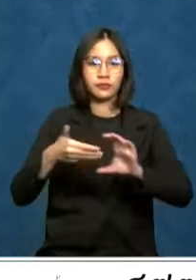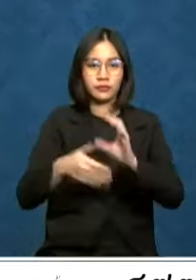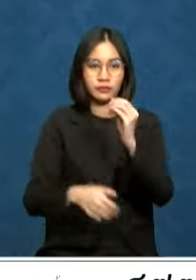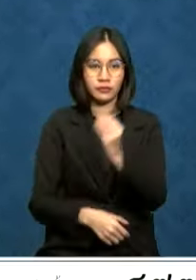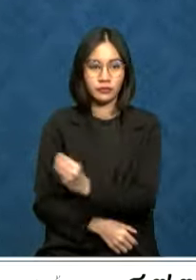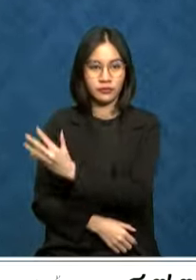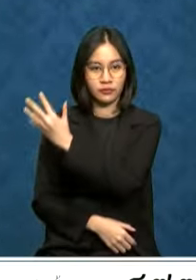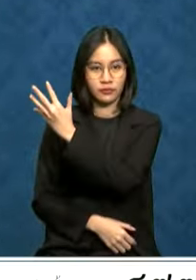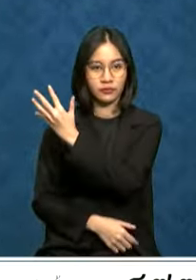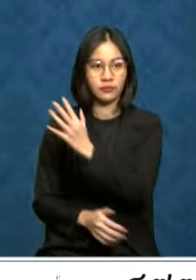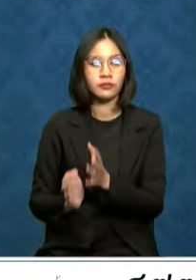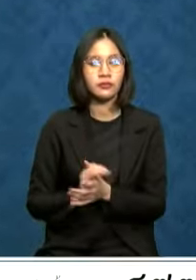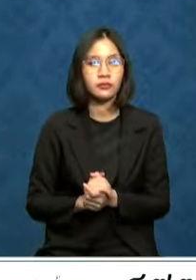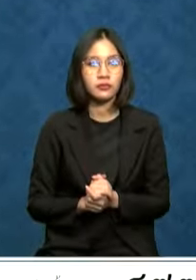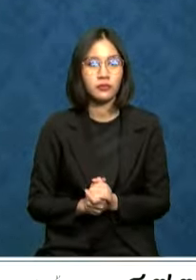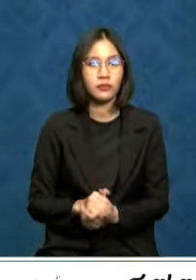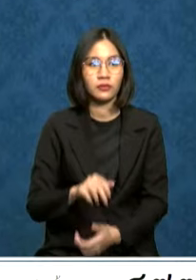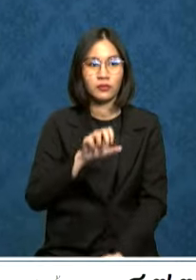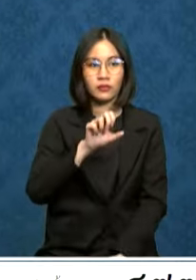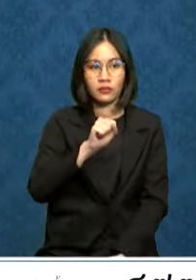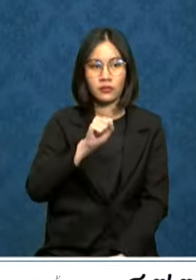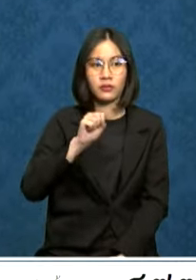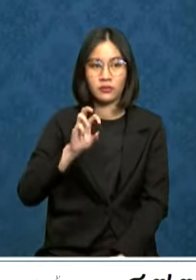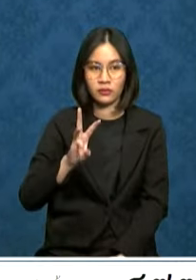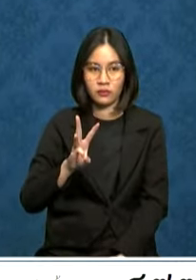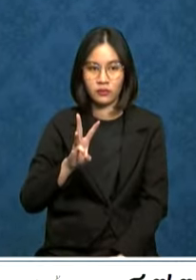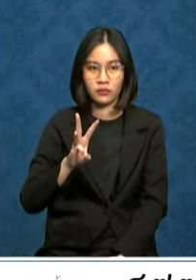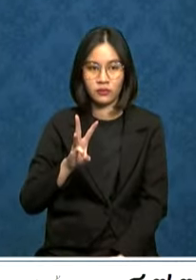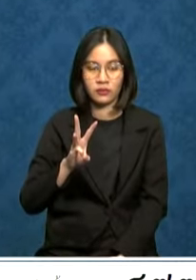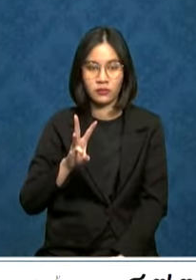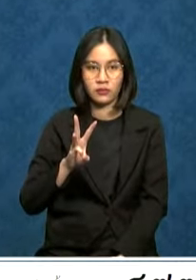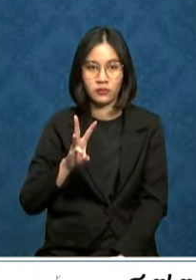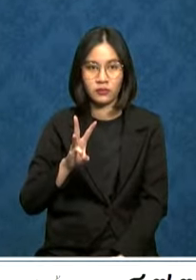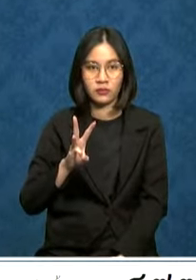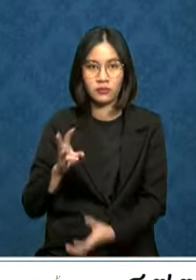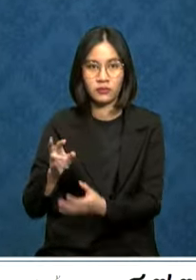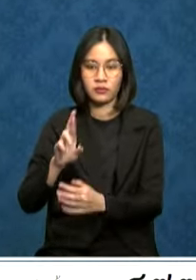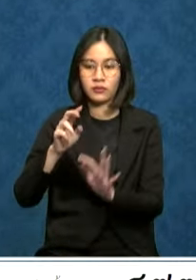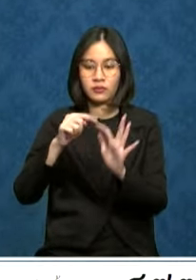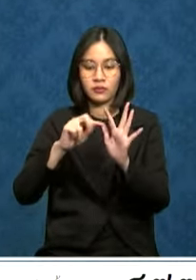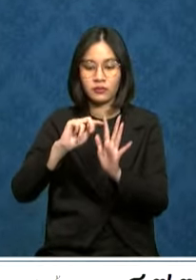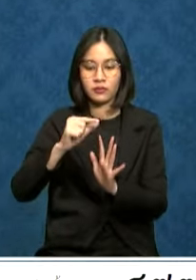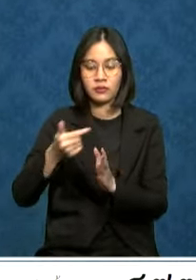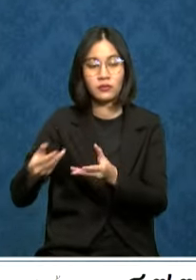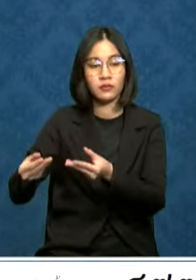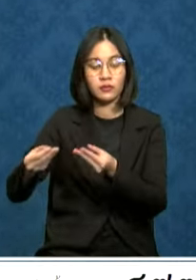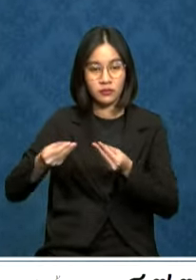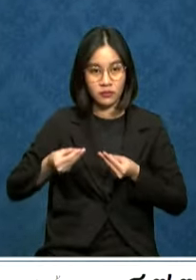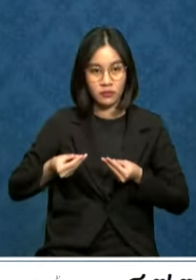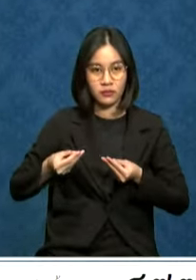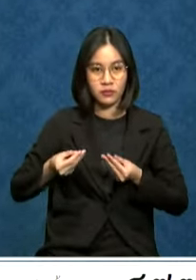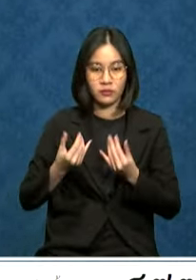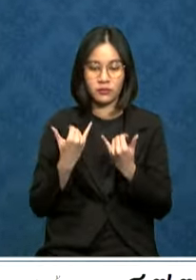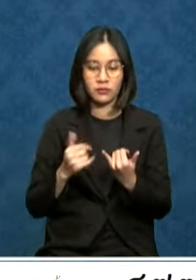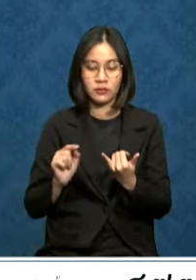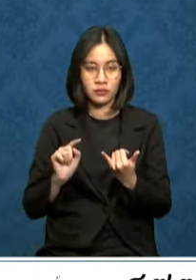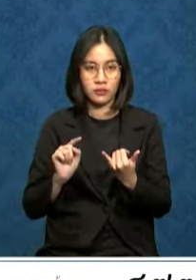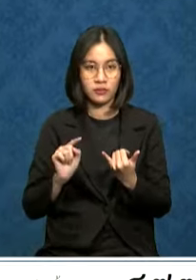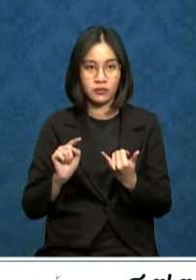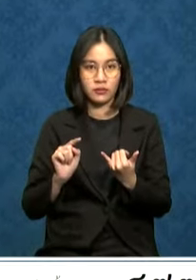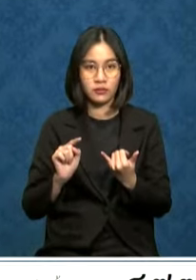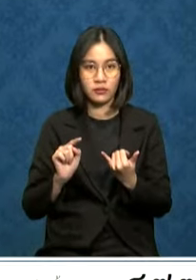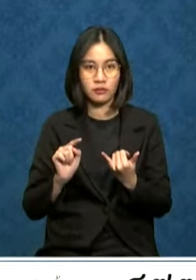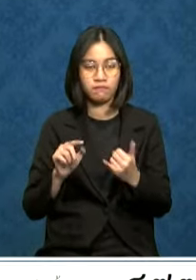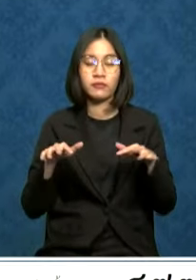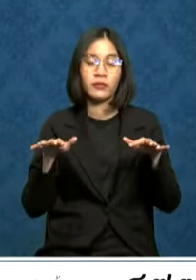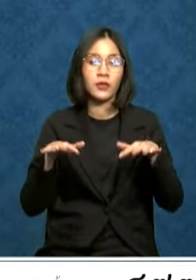ทางวุธธิก็ส่งคืนลางกลับมาทีนี้พอกับมา มน